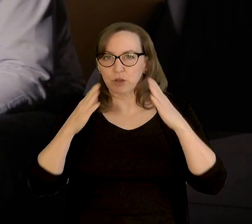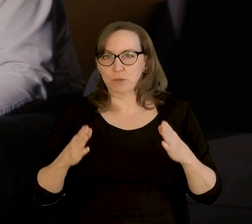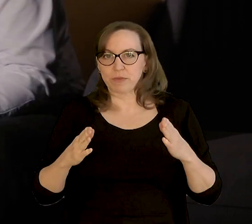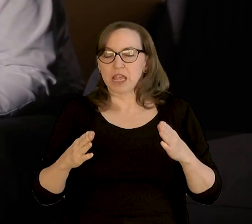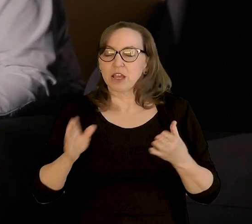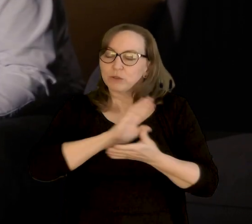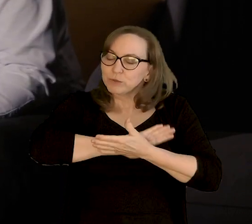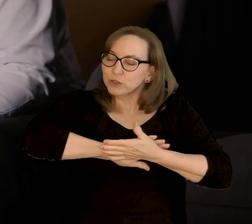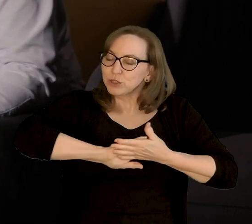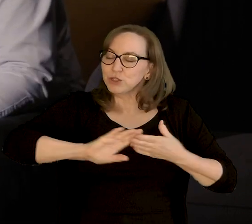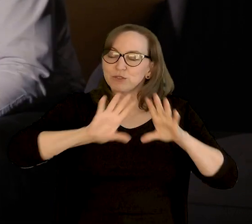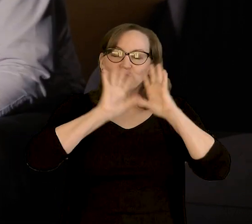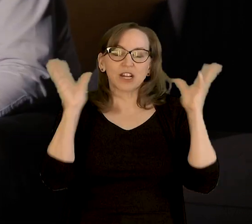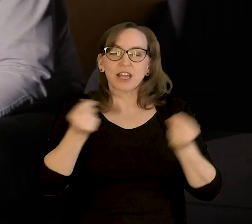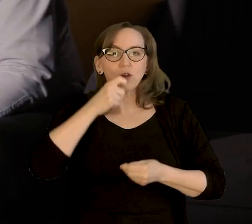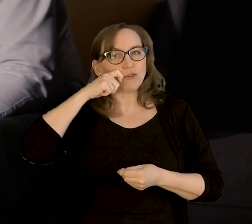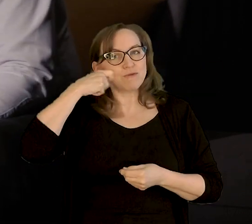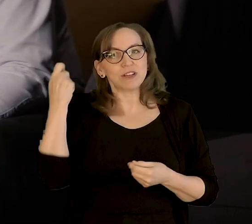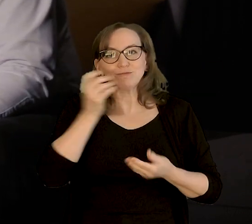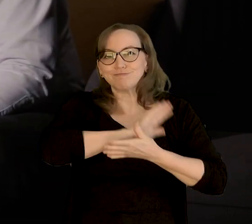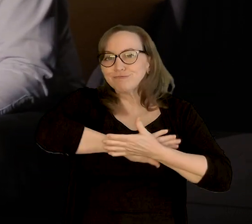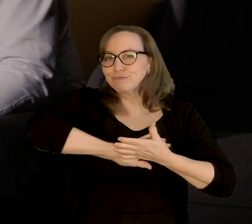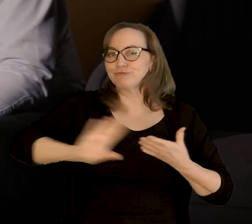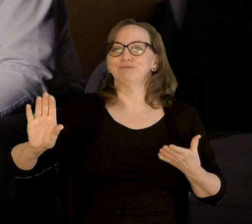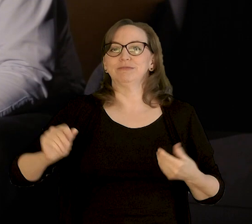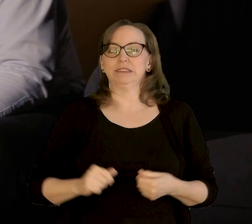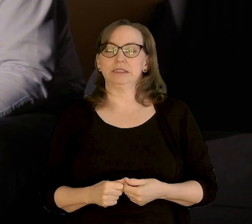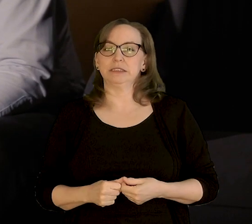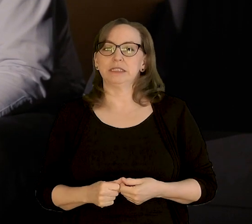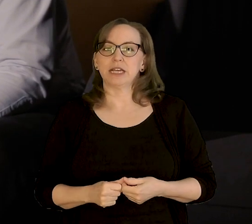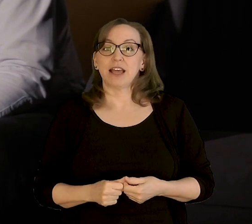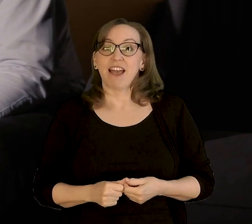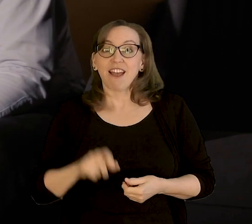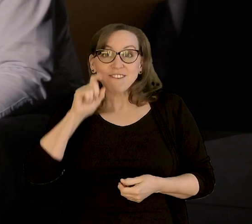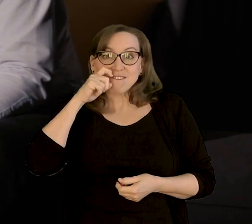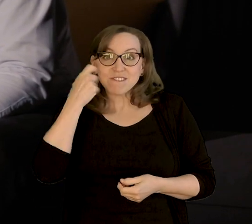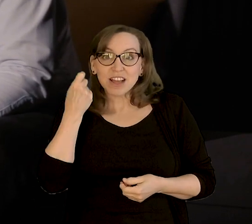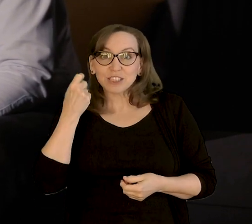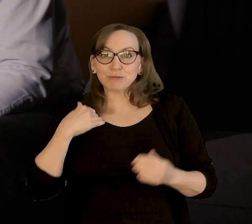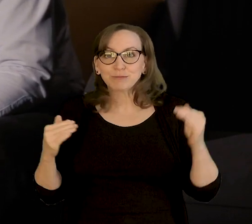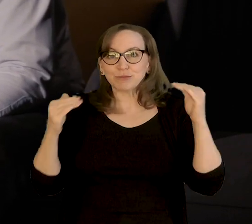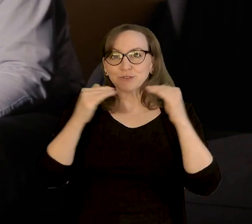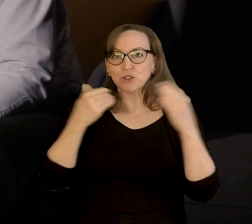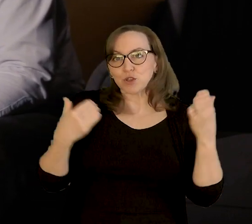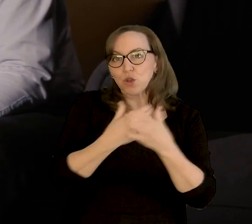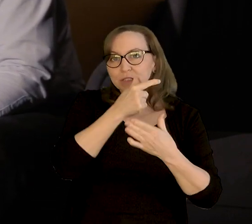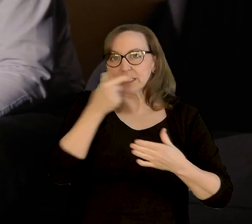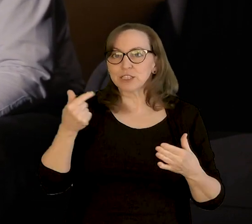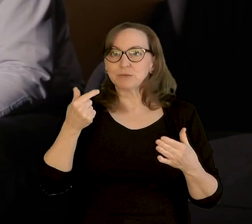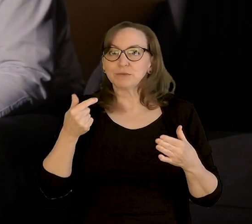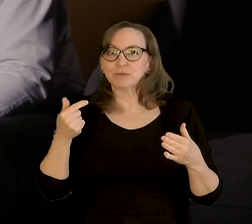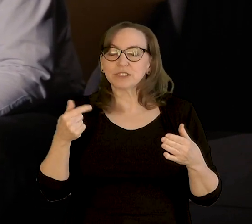zakwasu, z wszelkiego kwasu. Kwas w Nowym Testamencie później odnoszony jest do grzechu, do tego, co